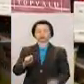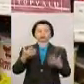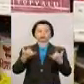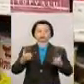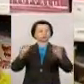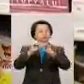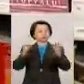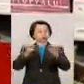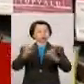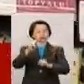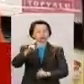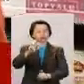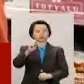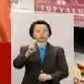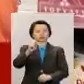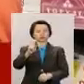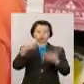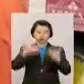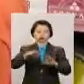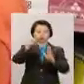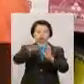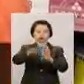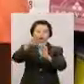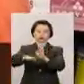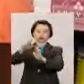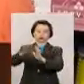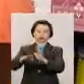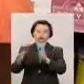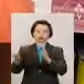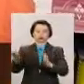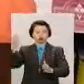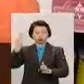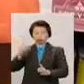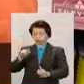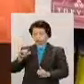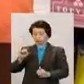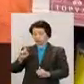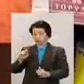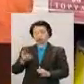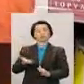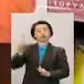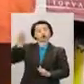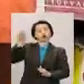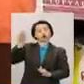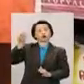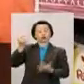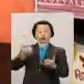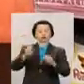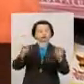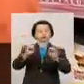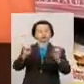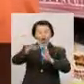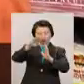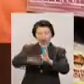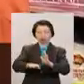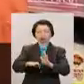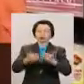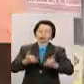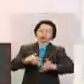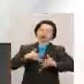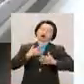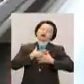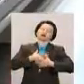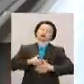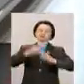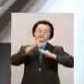ada GST, dah mula murah lah dia punya harga barang berbanding ada GST. So kira kita macam dah selesa